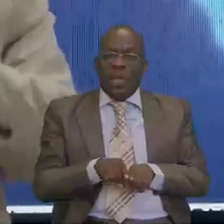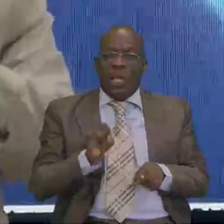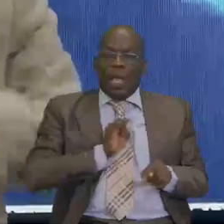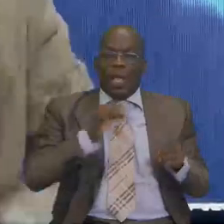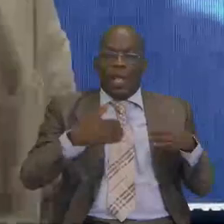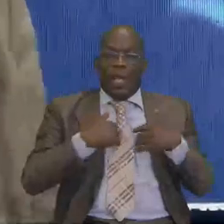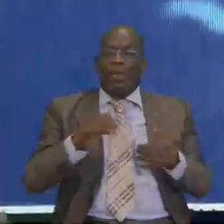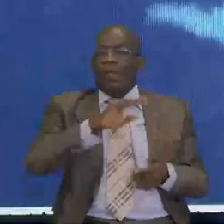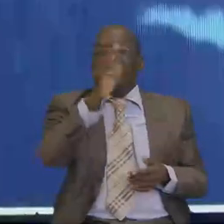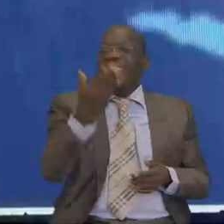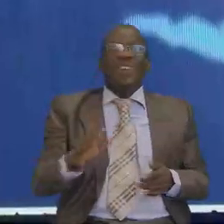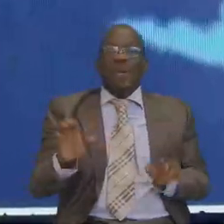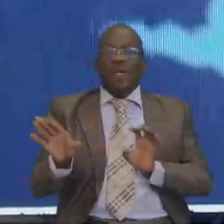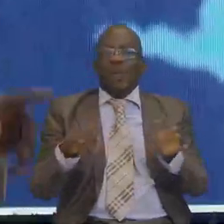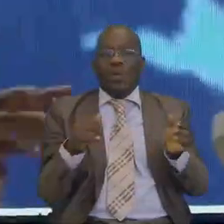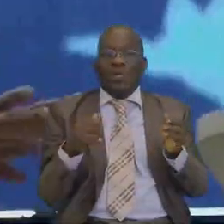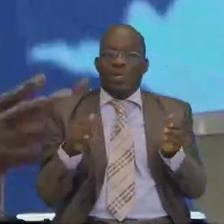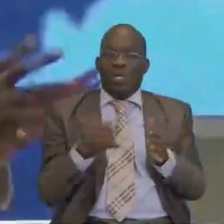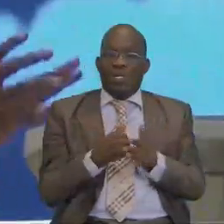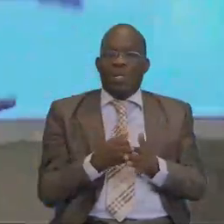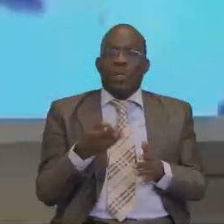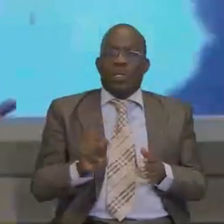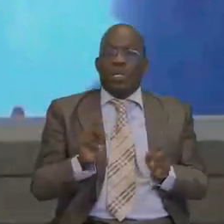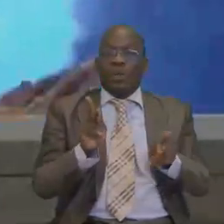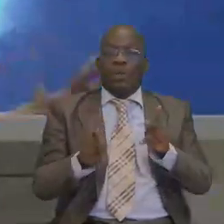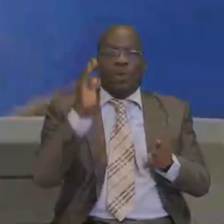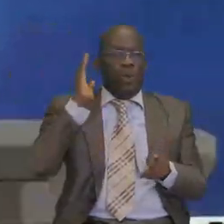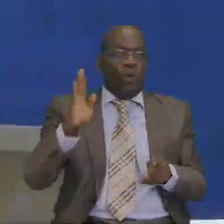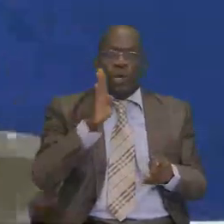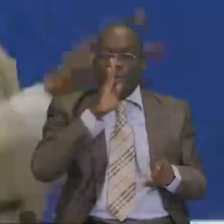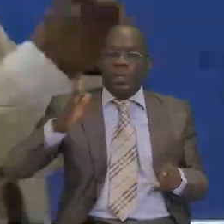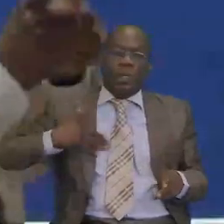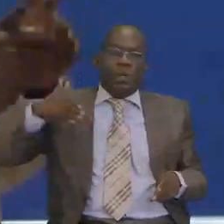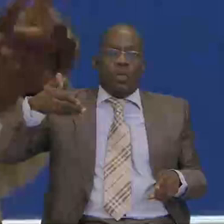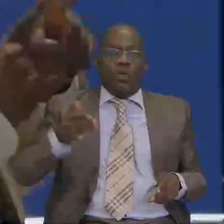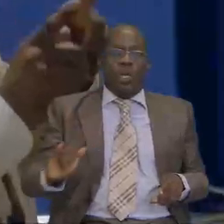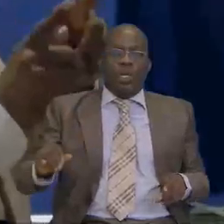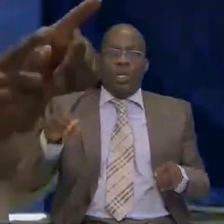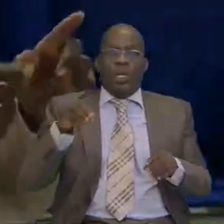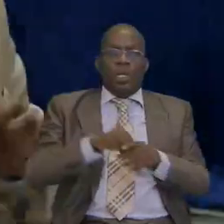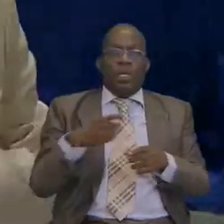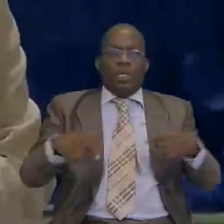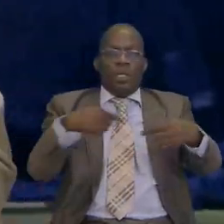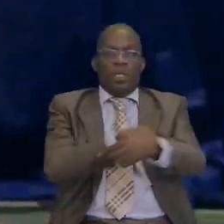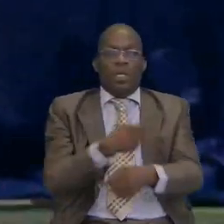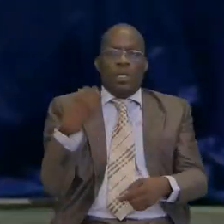jamais fait ça, s'il vous plaît. Je suis désolé, je ne peux pas. Le peuple sera plein d'ardeur au jour de ta